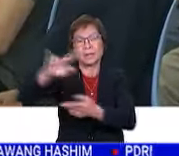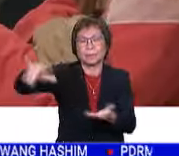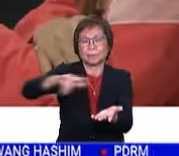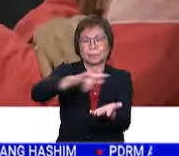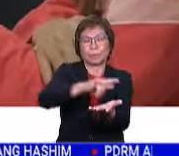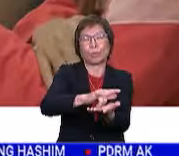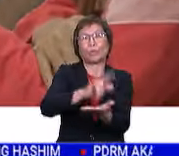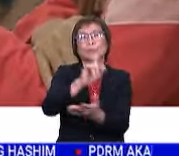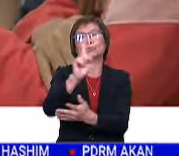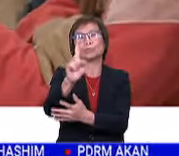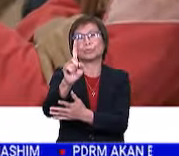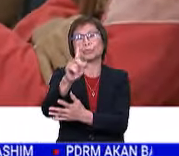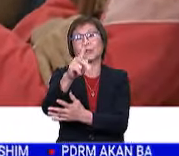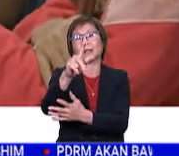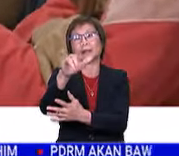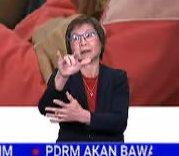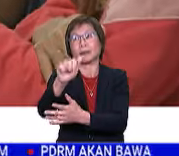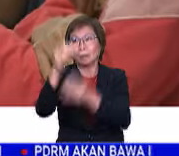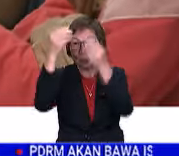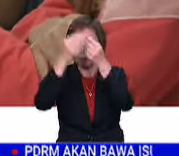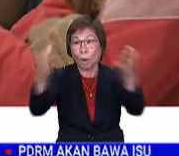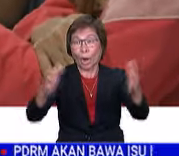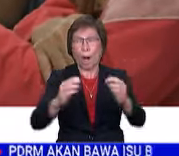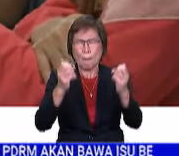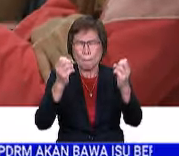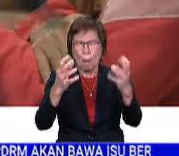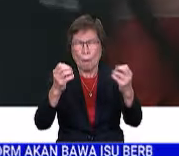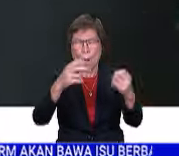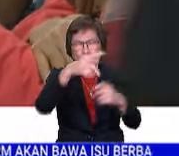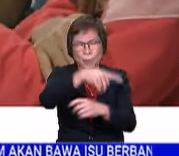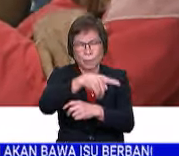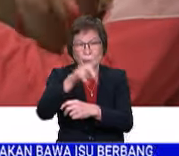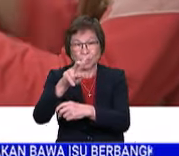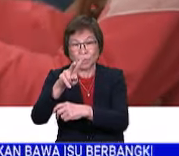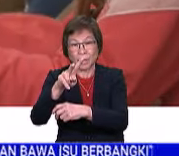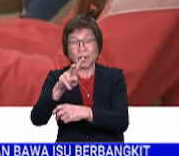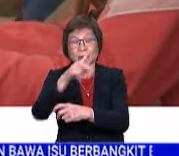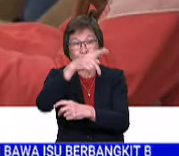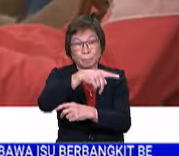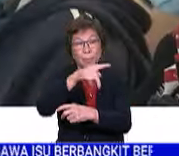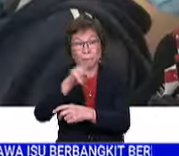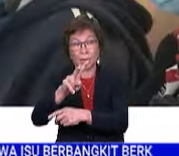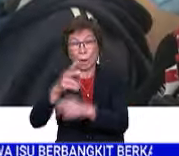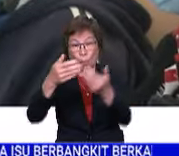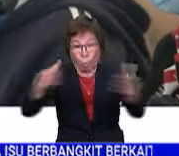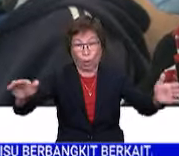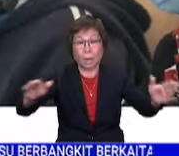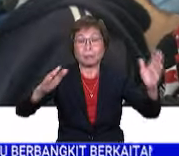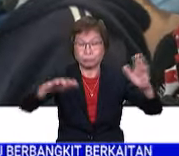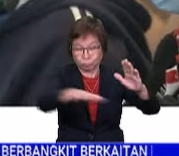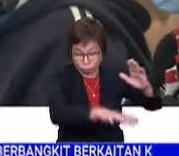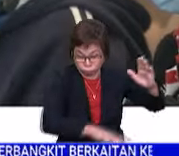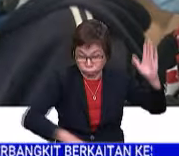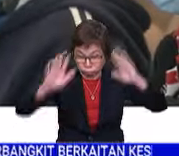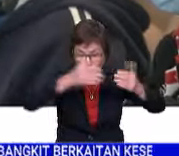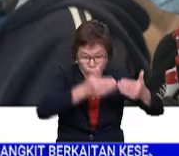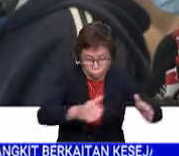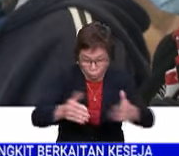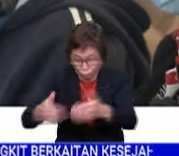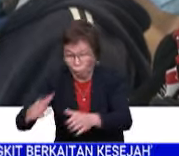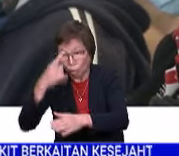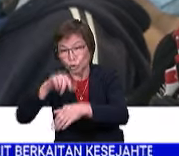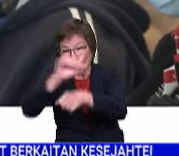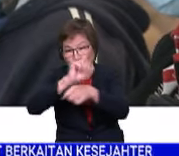KLIA. Beliau turut memaklumkan lebih banyak PPV IN akan dibuka di seluruh negara bagi memastikan